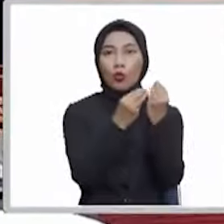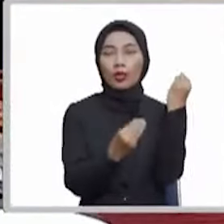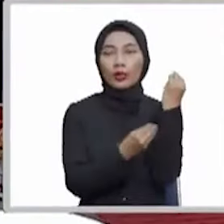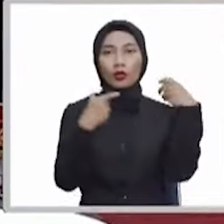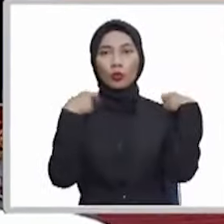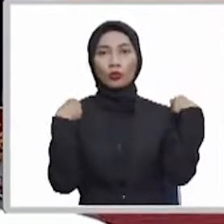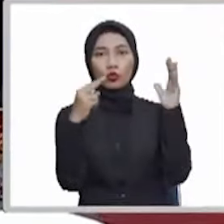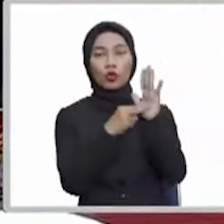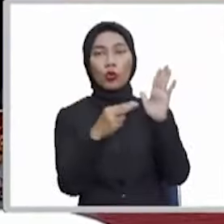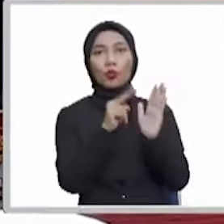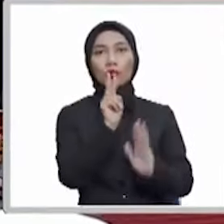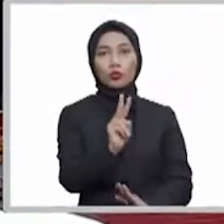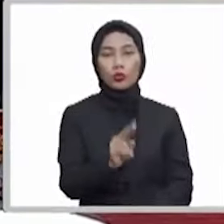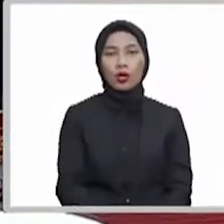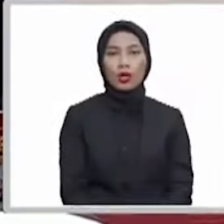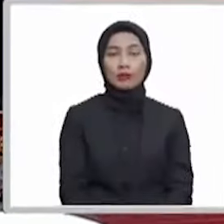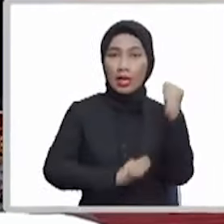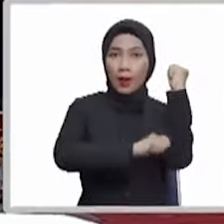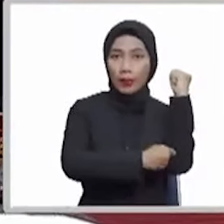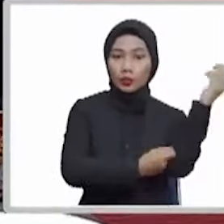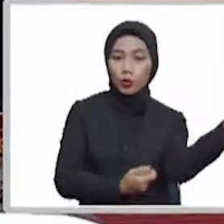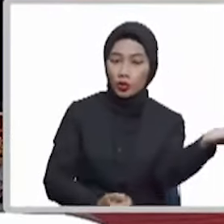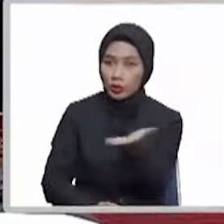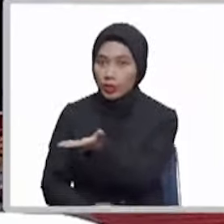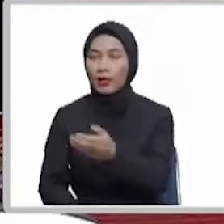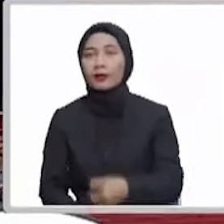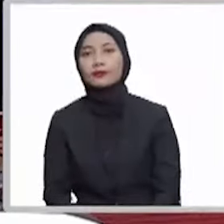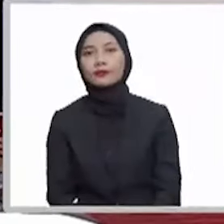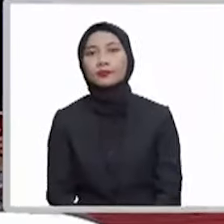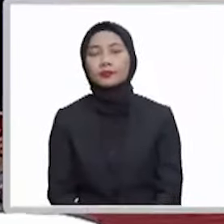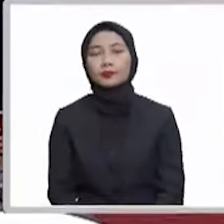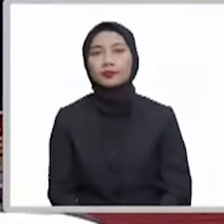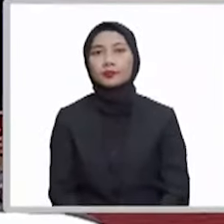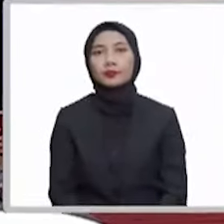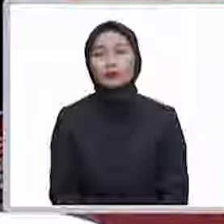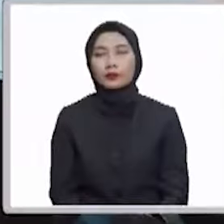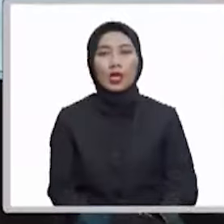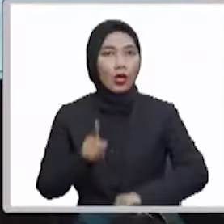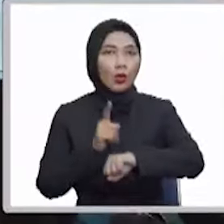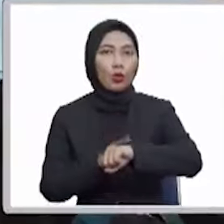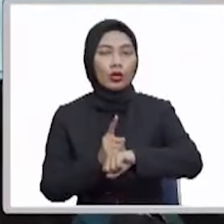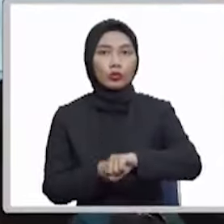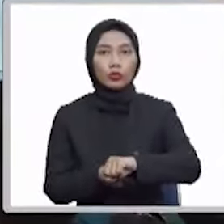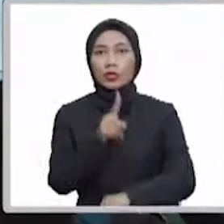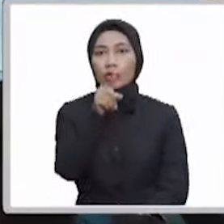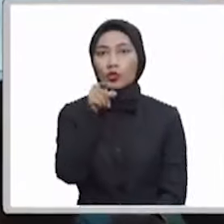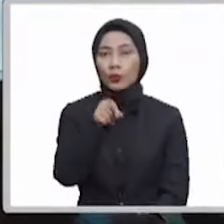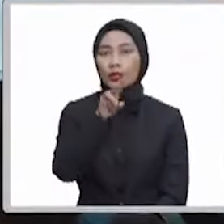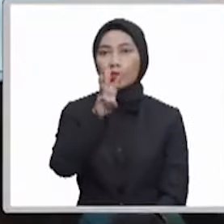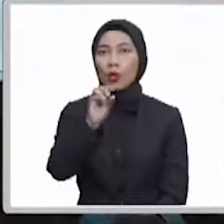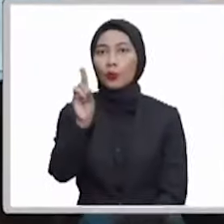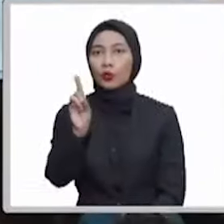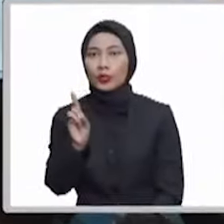Dimyati, untuk memberikan tanggapan dari respon calon wakil gubernur nomor urut 1. Waktu yang diberikan 1 menit 30